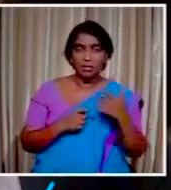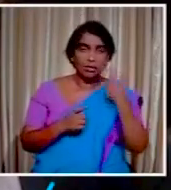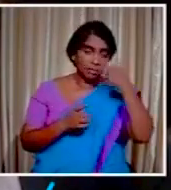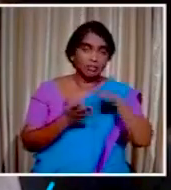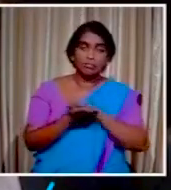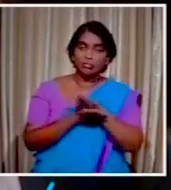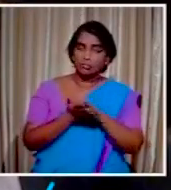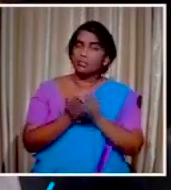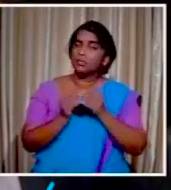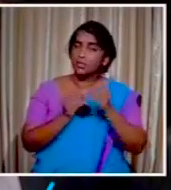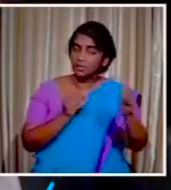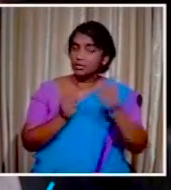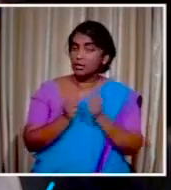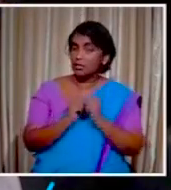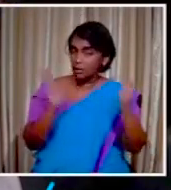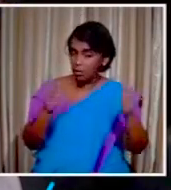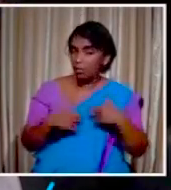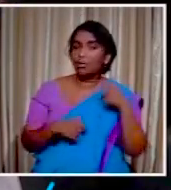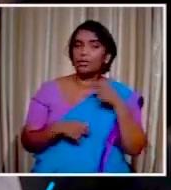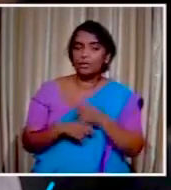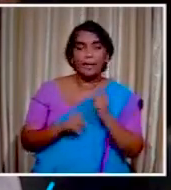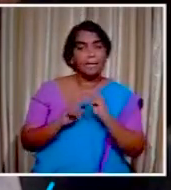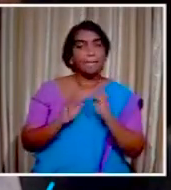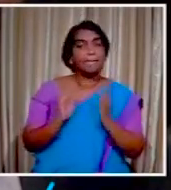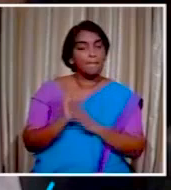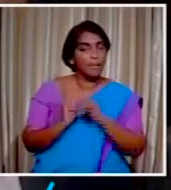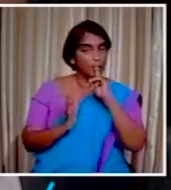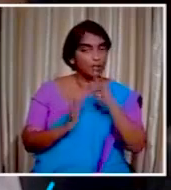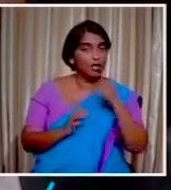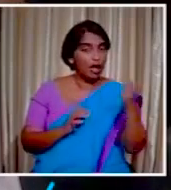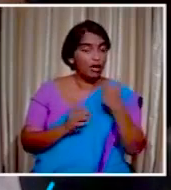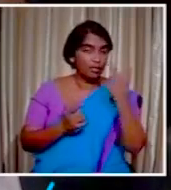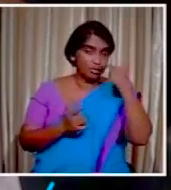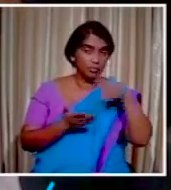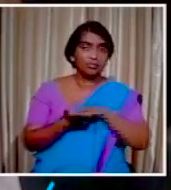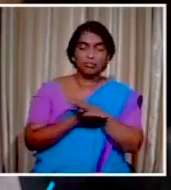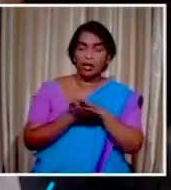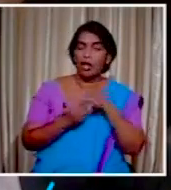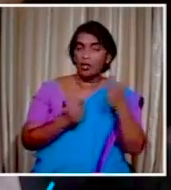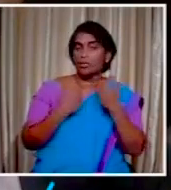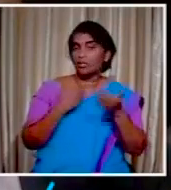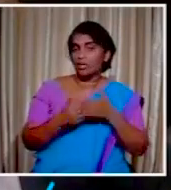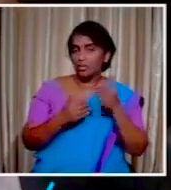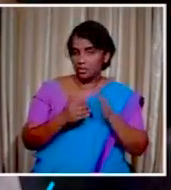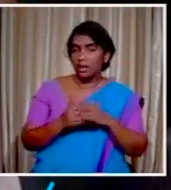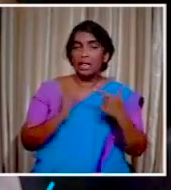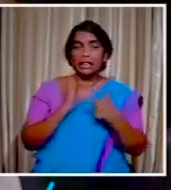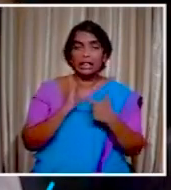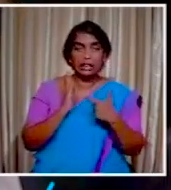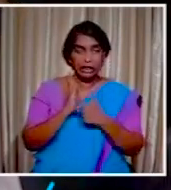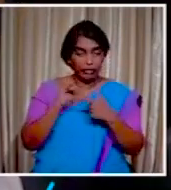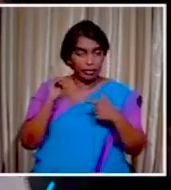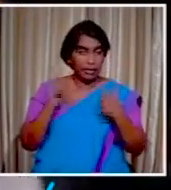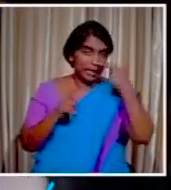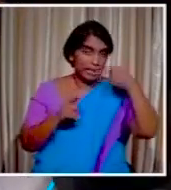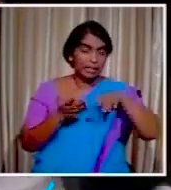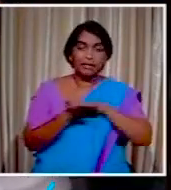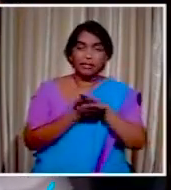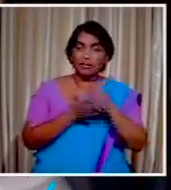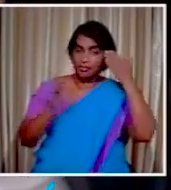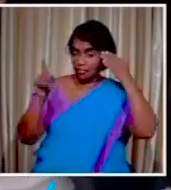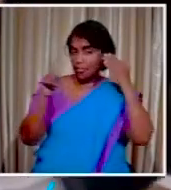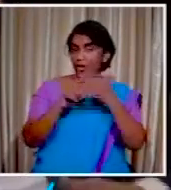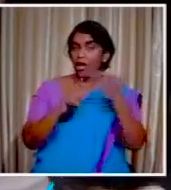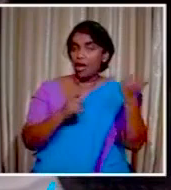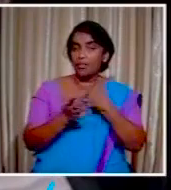වැඩි දියුණු කරන්න ඕන නම් වැඩි දියුණු කරන්න නැත්නම් අග්‍රාමාත්‍යතුමා කිව්වා අපි අලුත් පිරිපහදුවකුත් හදන්න ඕන. අපි ත්‍රිකුණාමලයේ අපේ තෙල් ටැංකි ටික කේන්ද්‍ර කරගෙන